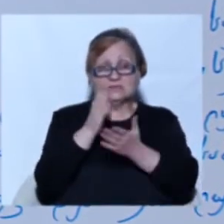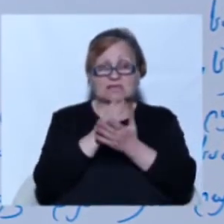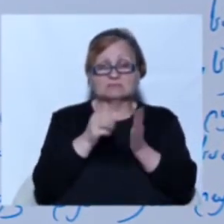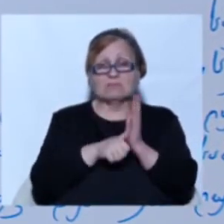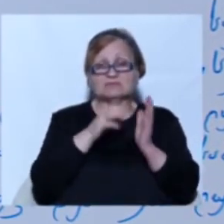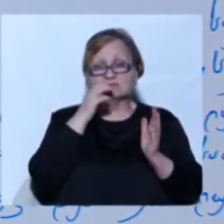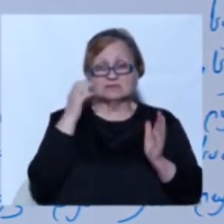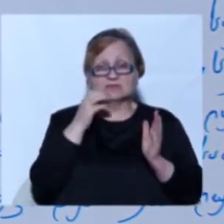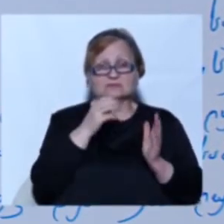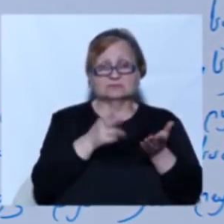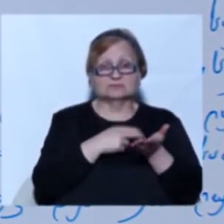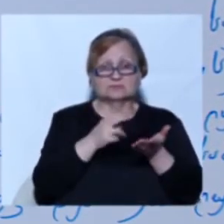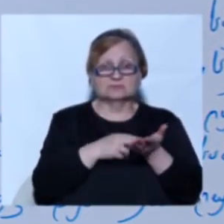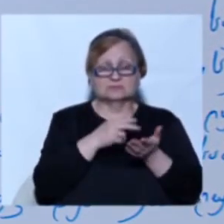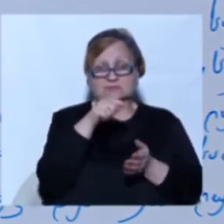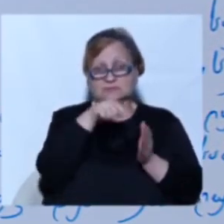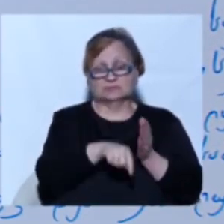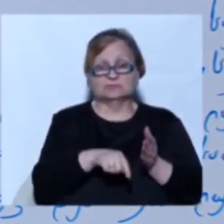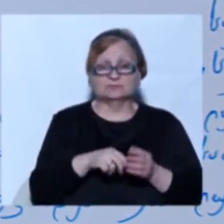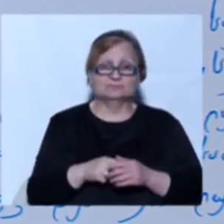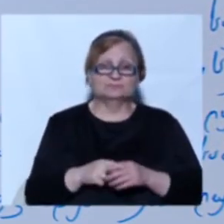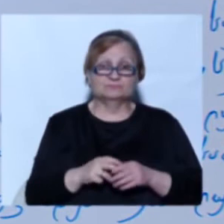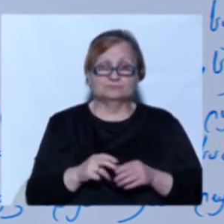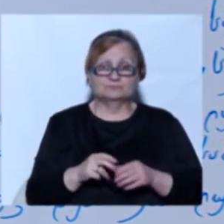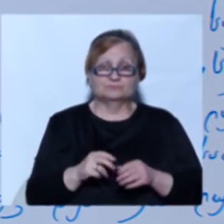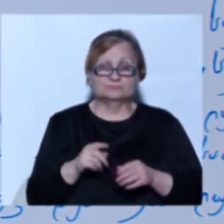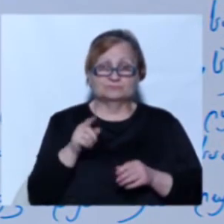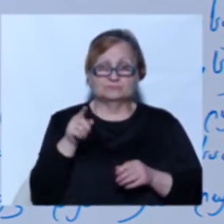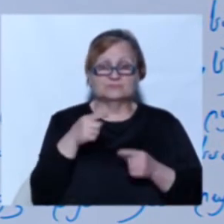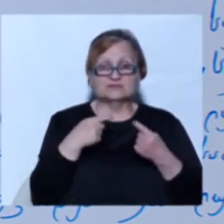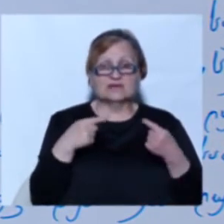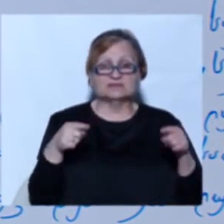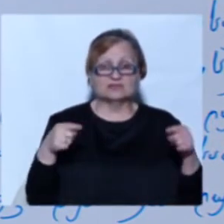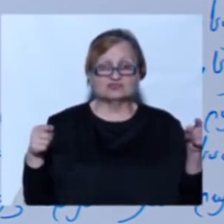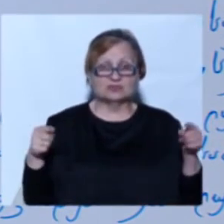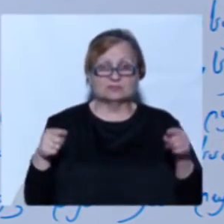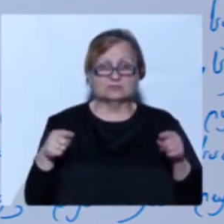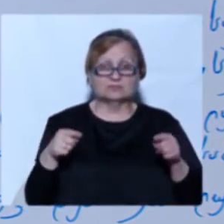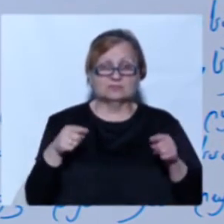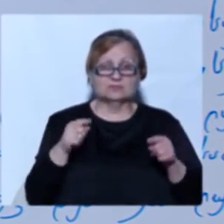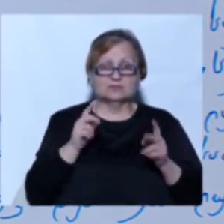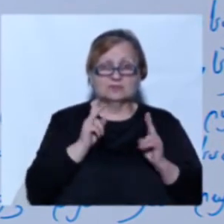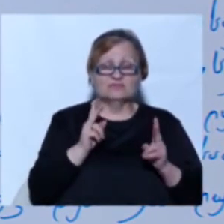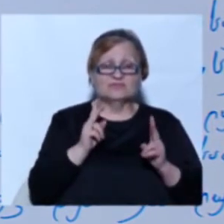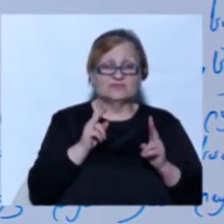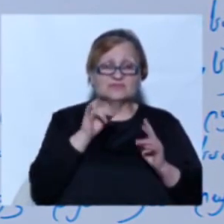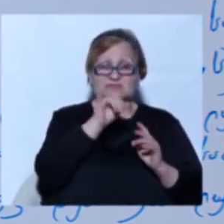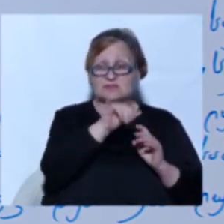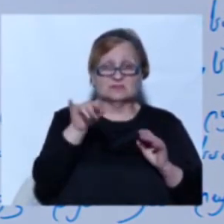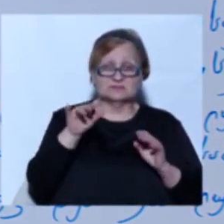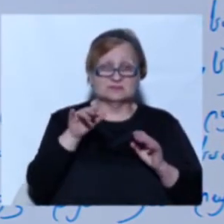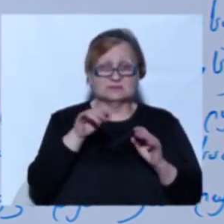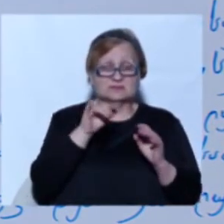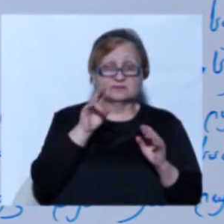სახელმძღვანელოში. იცით თქვენ, რომ ორი სახელმძღვანელო არსებობს. დანარჩენებს კი, ვის სახელმძღვანელოშიც ეს წიგნი არ არის,